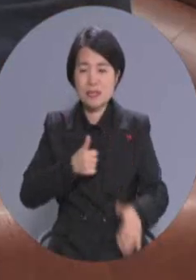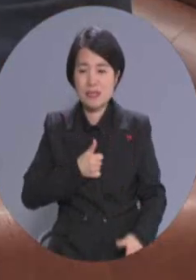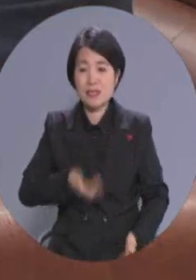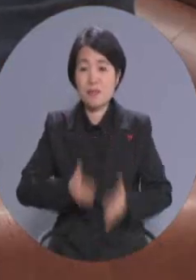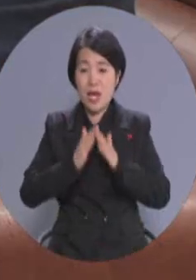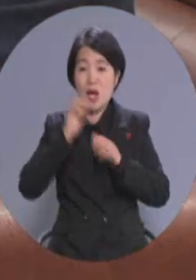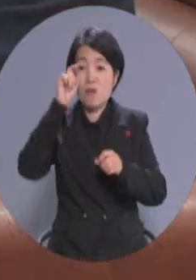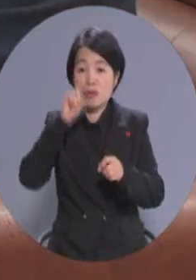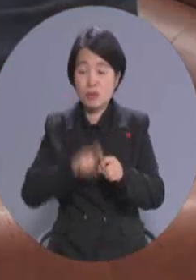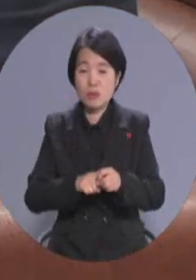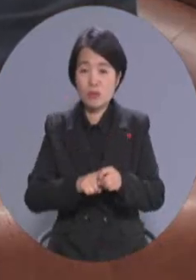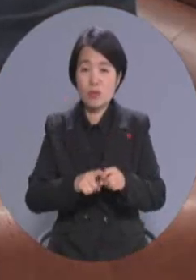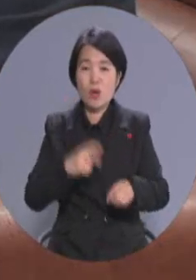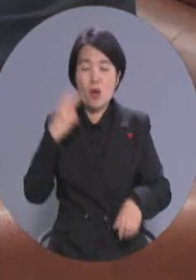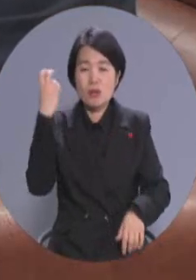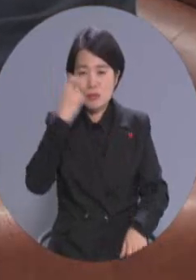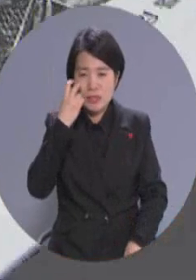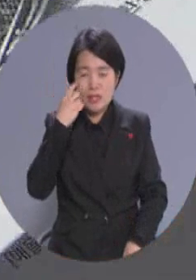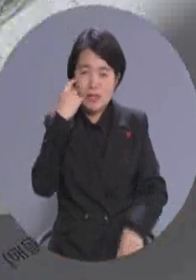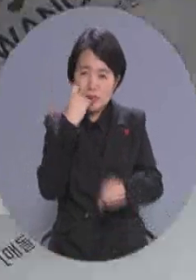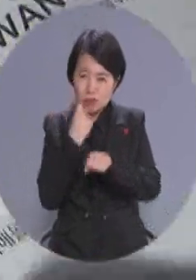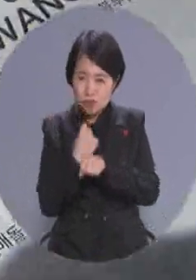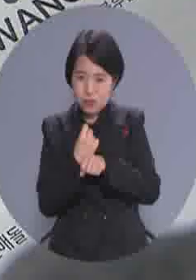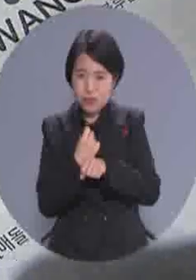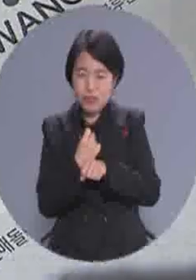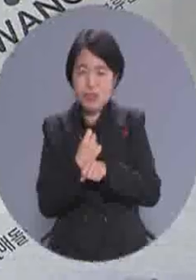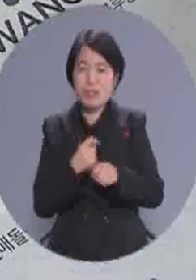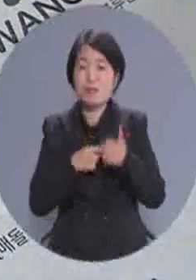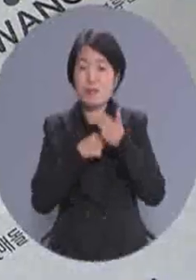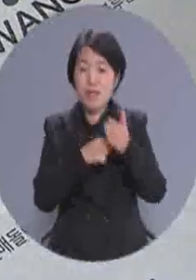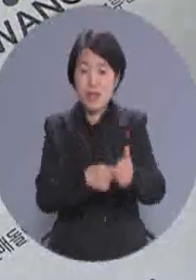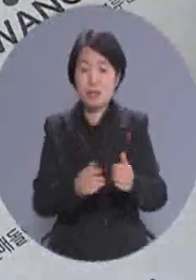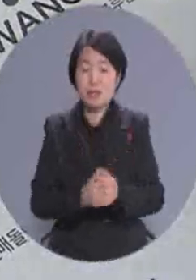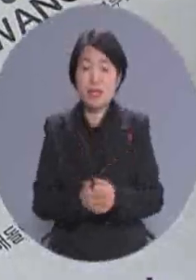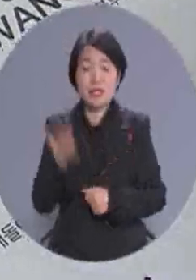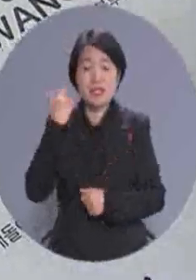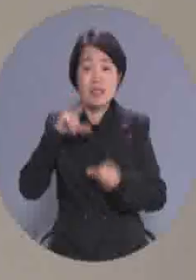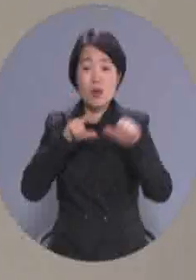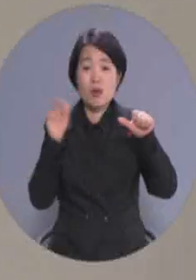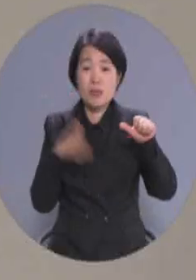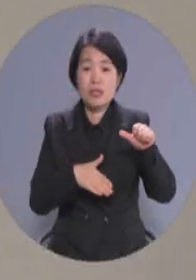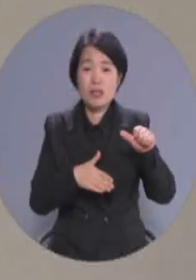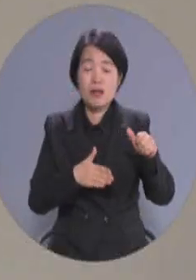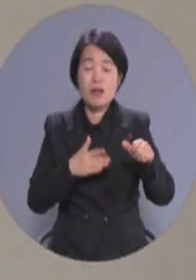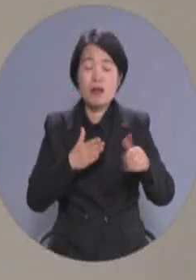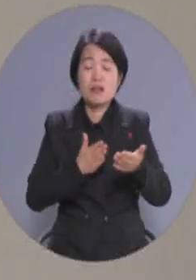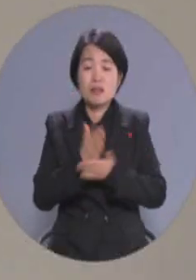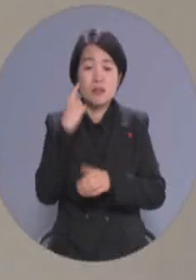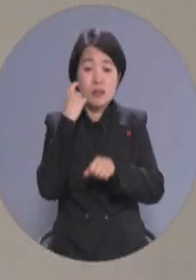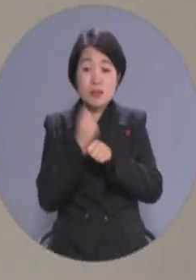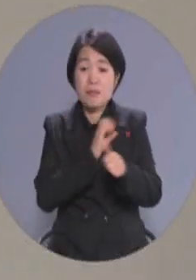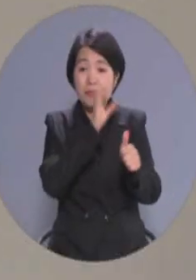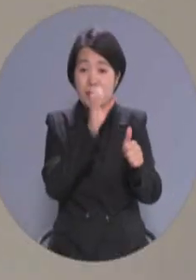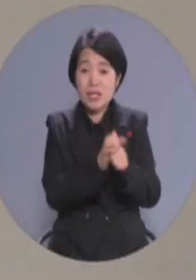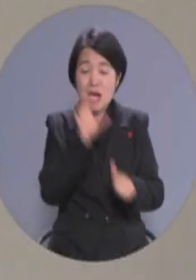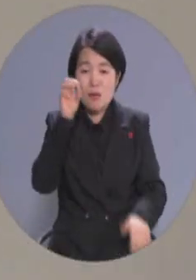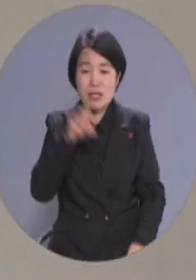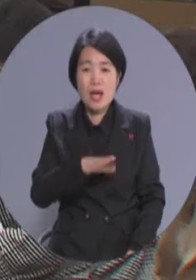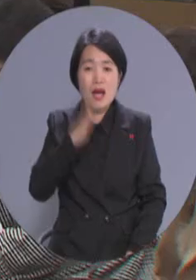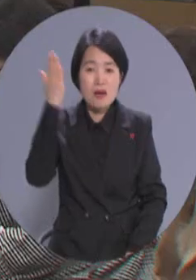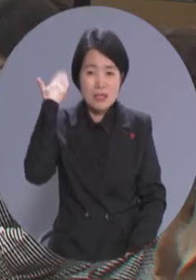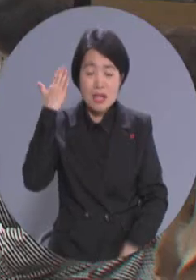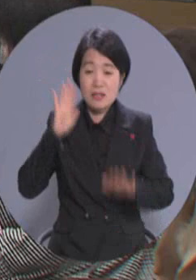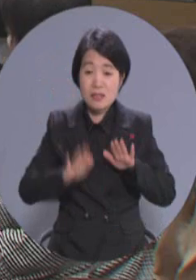위해 그 조사 연구활동을 진행해왔습니다 지난 5월부터 전문용역 기관에 맡겨 광의 과거와